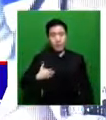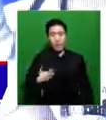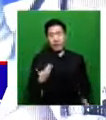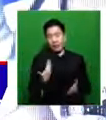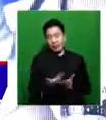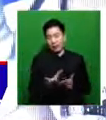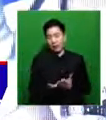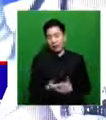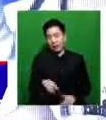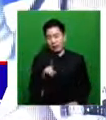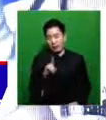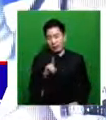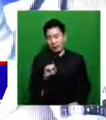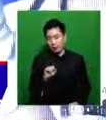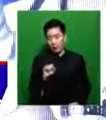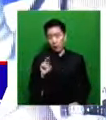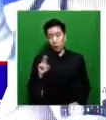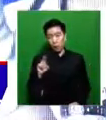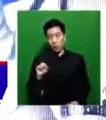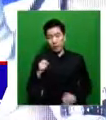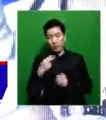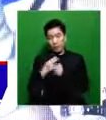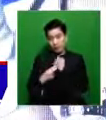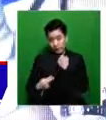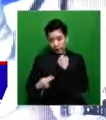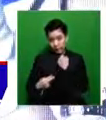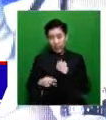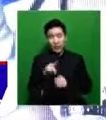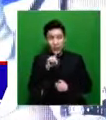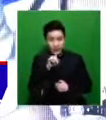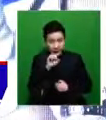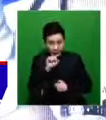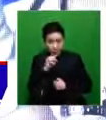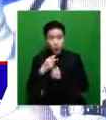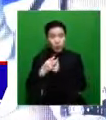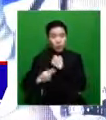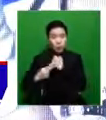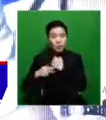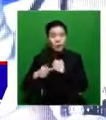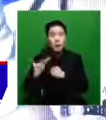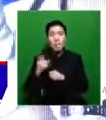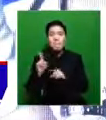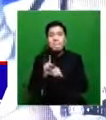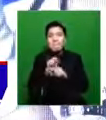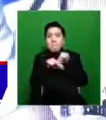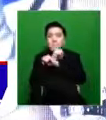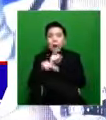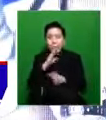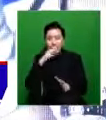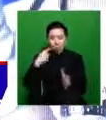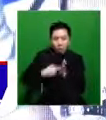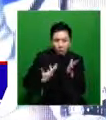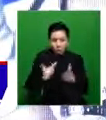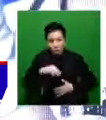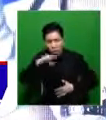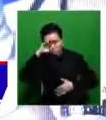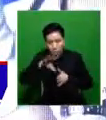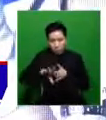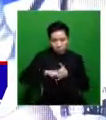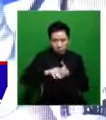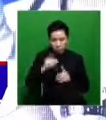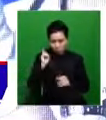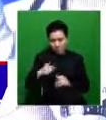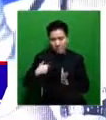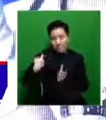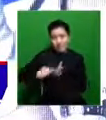100,000 US ดอลลาร์นะครับในการที่จะครอบคลุมกรมธรรม์หากเข้ามามีการเจ็บป่วย